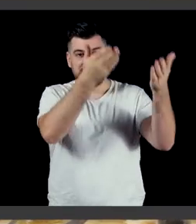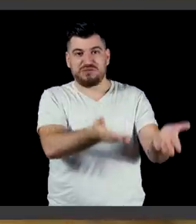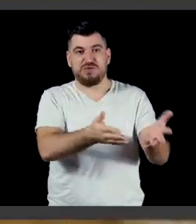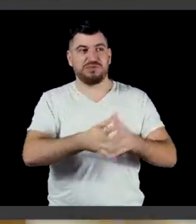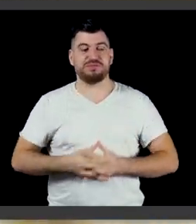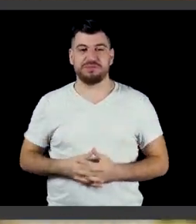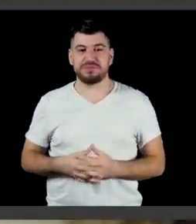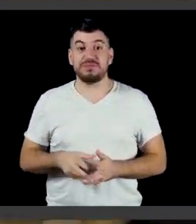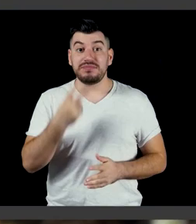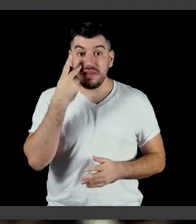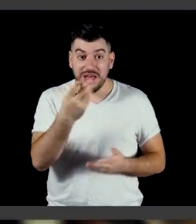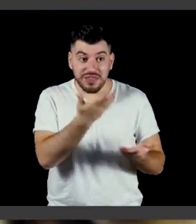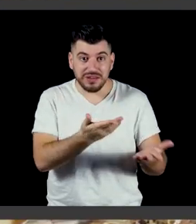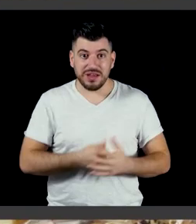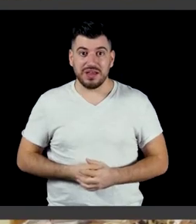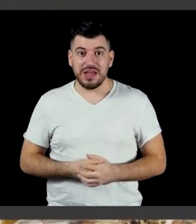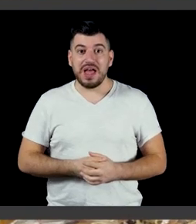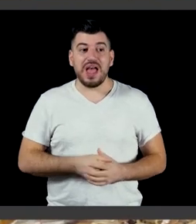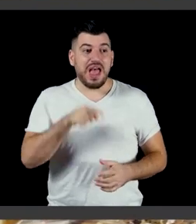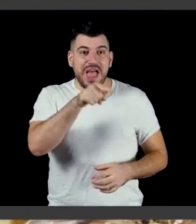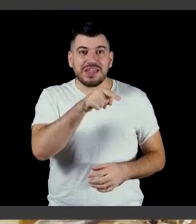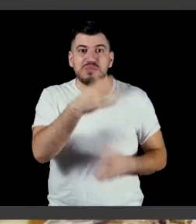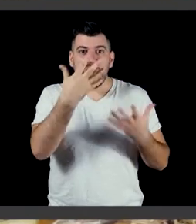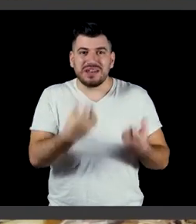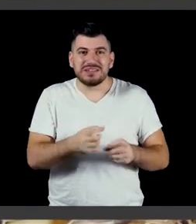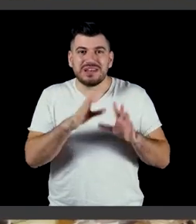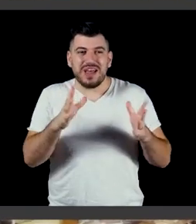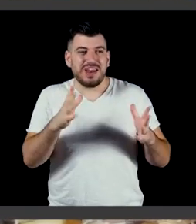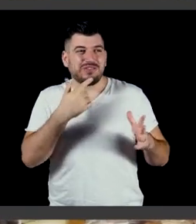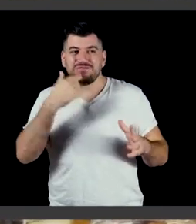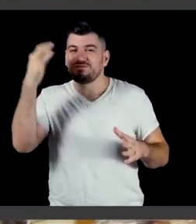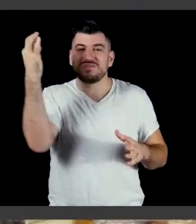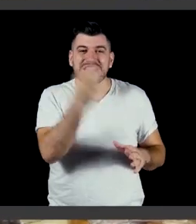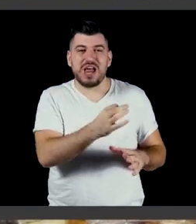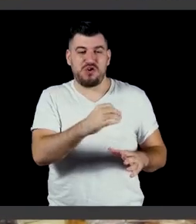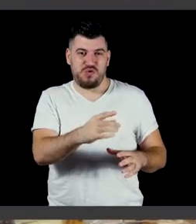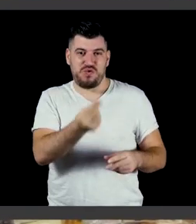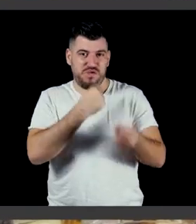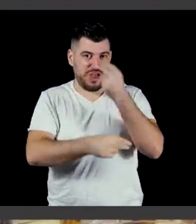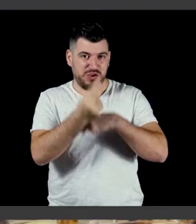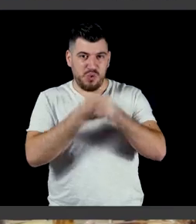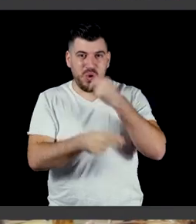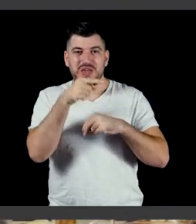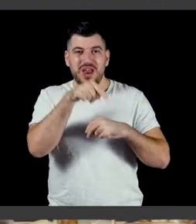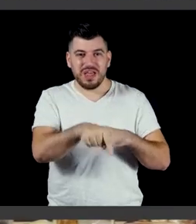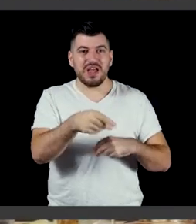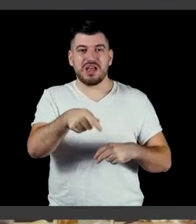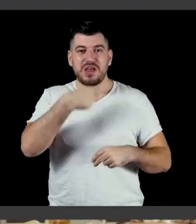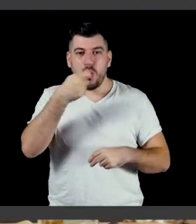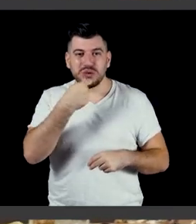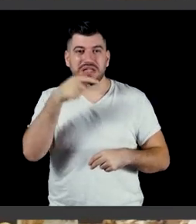Κοιτάξτε εδώ. Εκεί που έχεις ένα σούπερ, σούπερ, σούπερ ιδιαίτερο φαγητό, δηλαδή κάτω σάλτσα γιαούρτι, ταχύνι